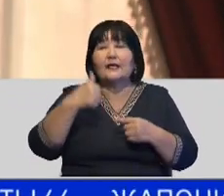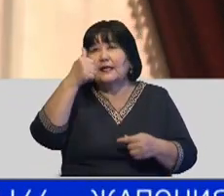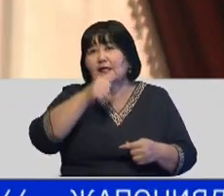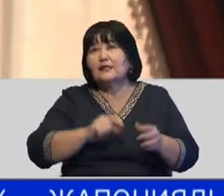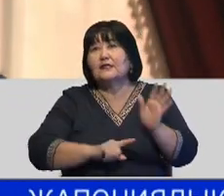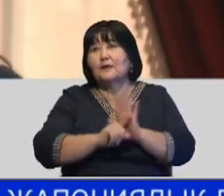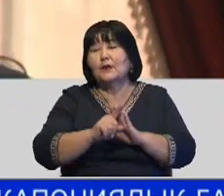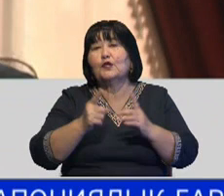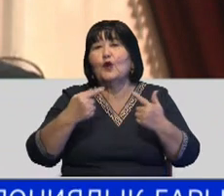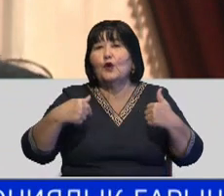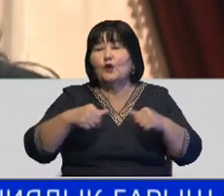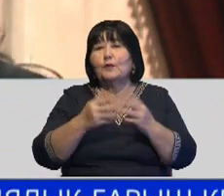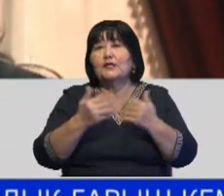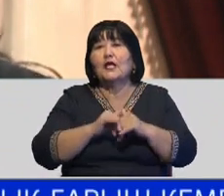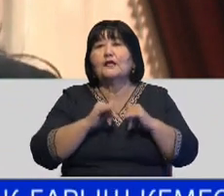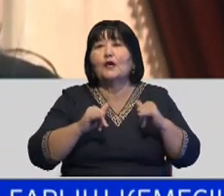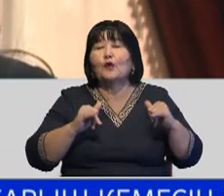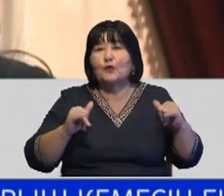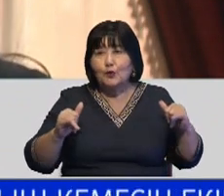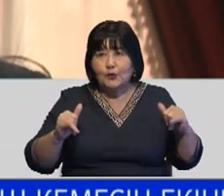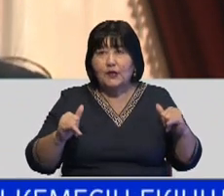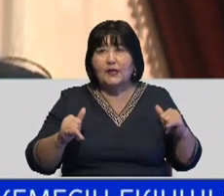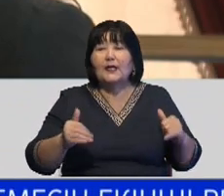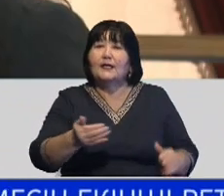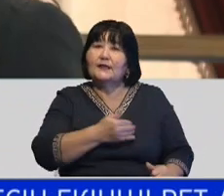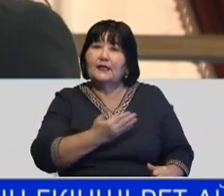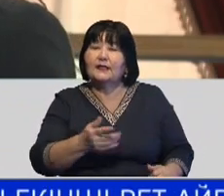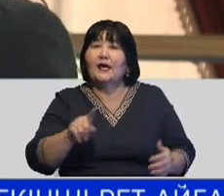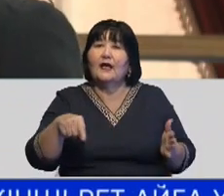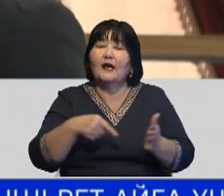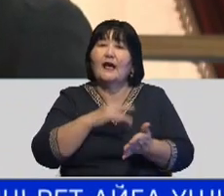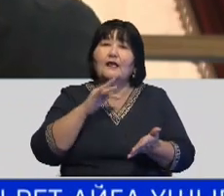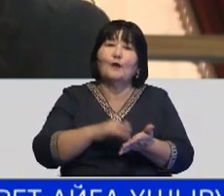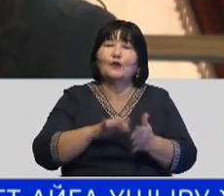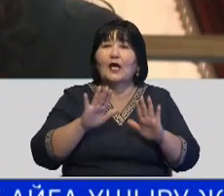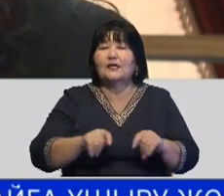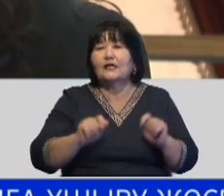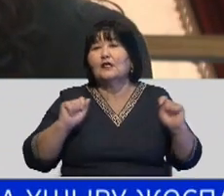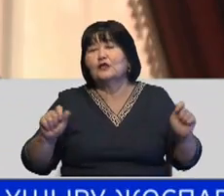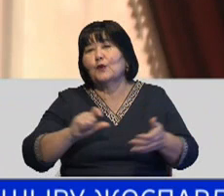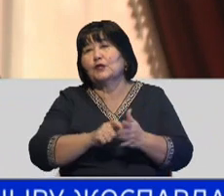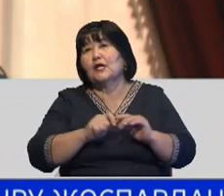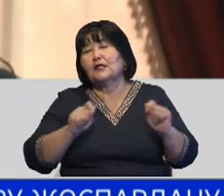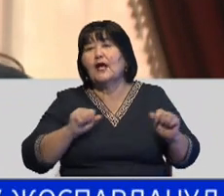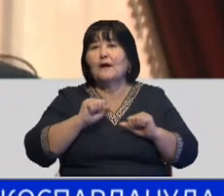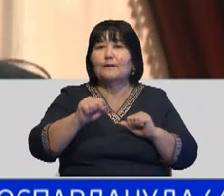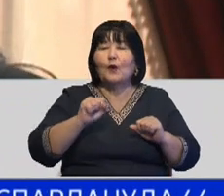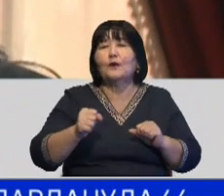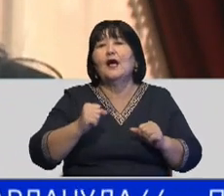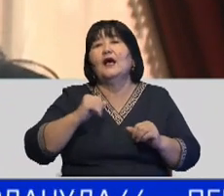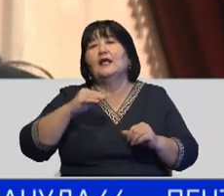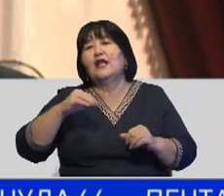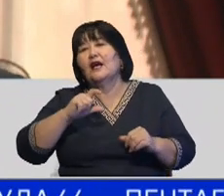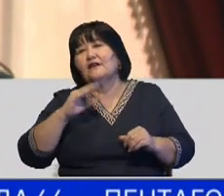бастап үйірмелердің санын көбейтуге ниеттіміз. Қала орталығынан ашып, спорт залдарын ашып, бокс бар, таеквондо